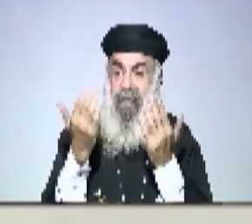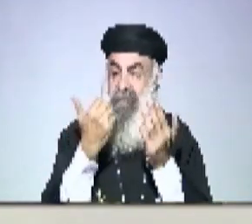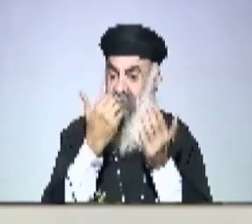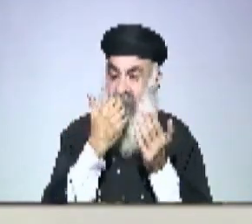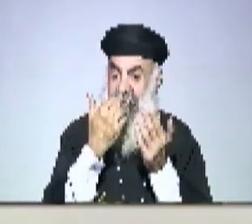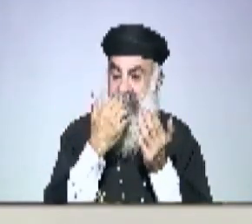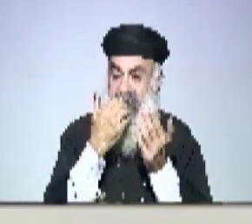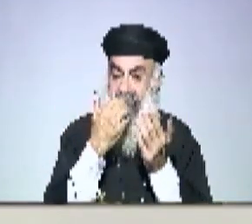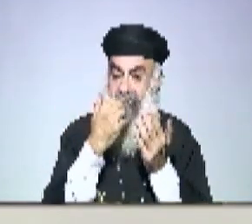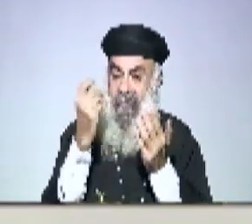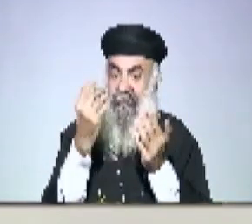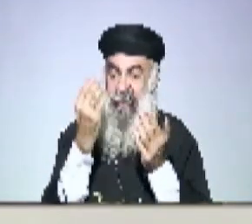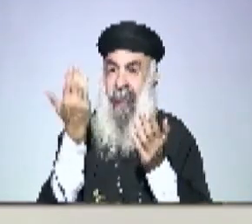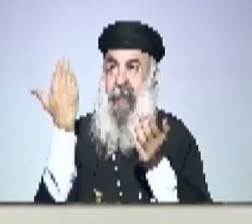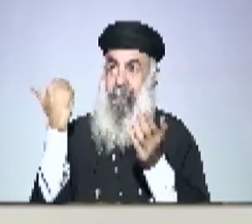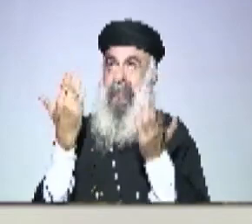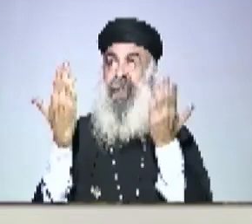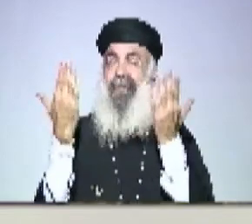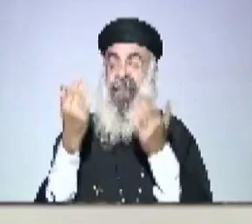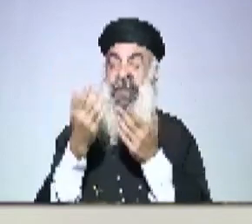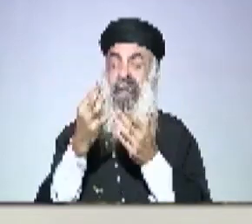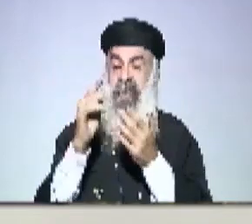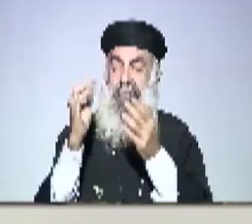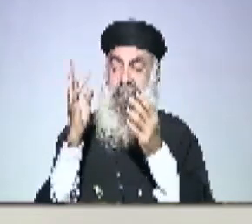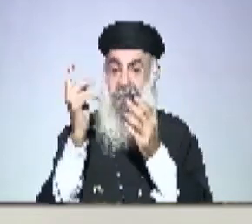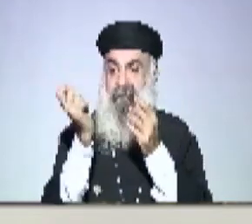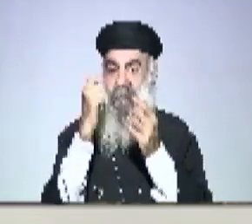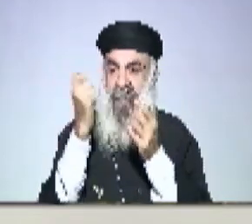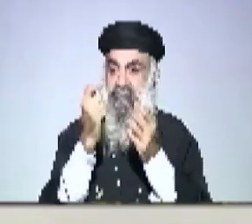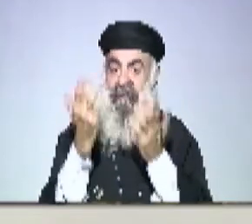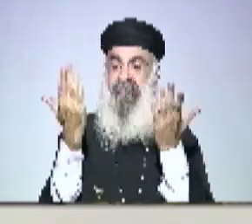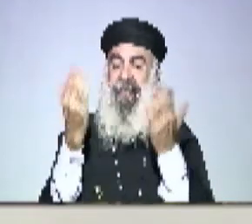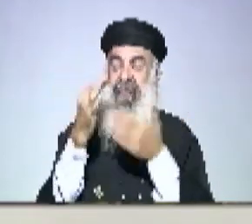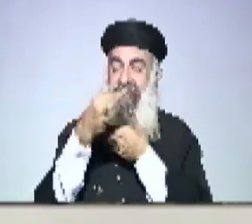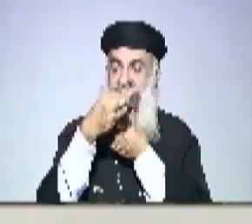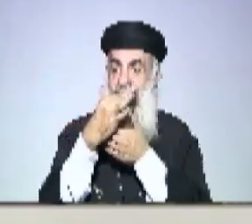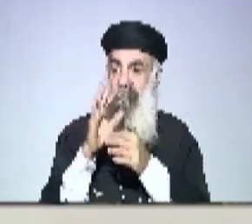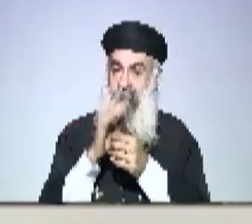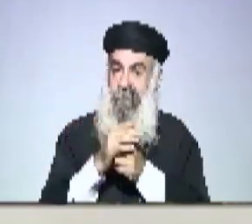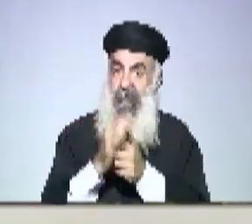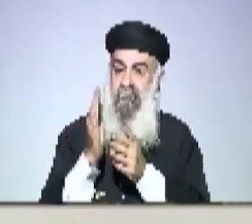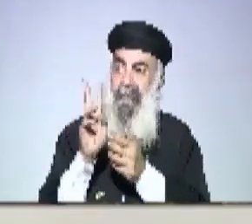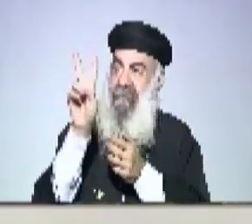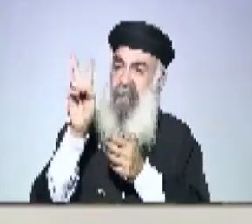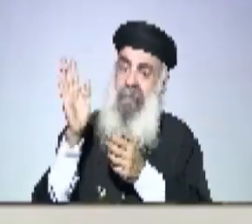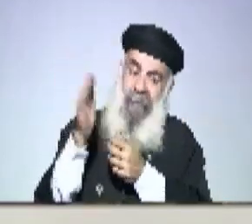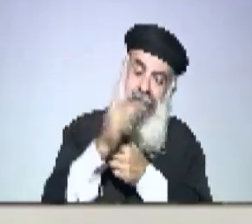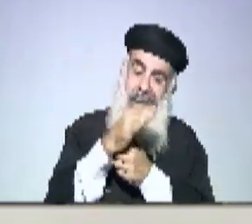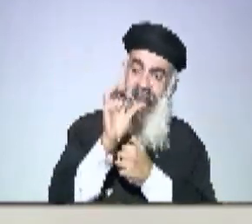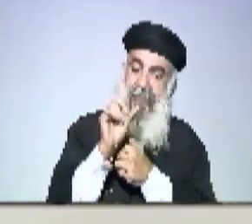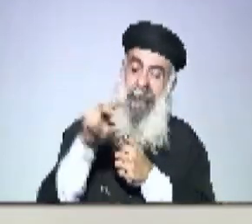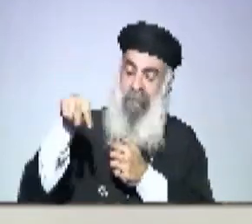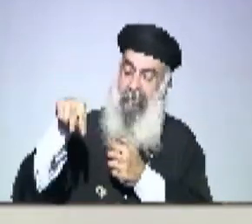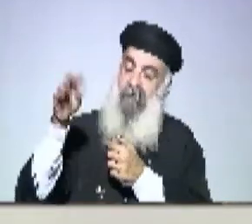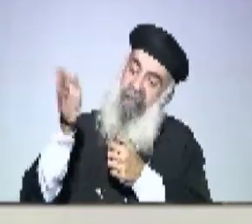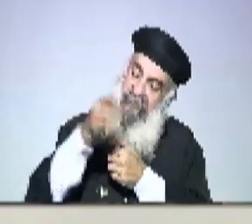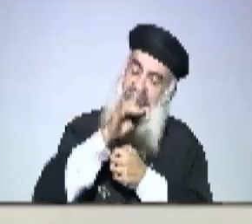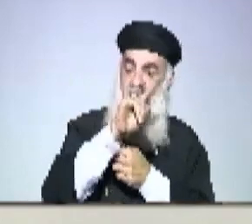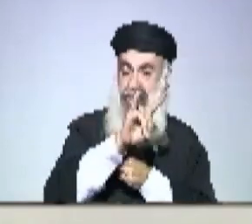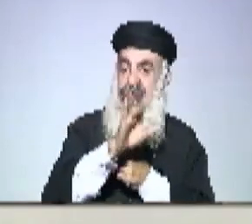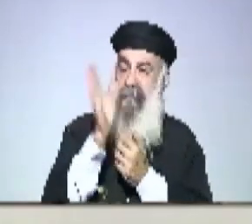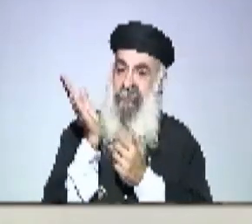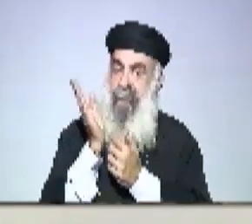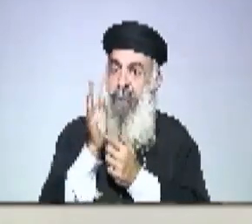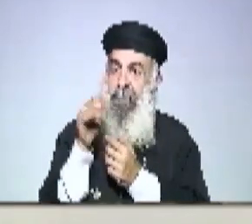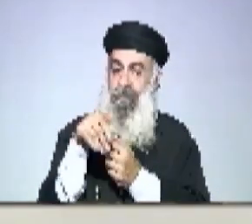القداس هتصلي امتى صلينا القداس من سبعه لتعه من 8 لش